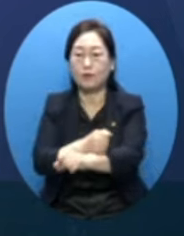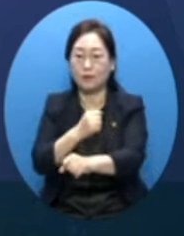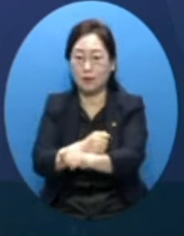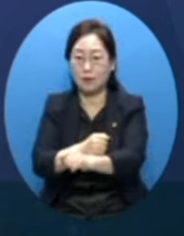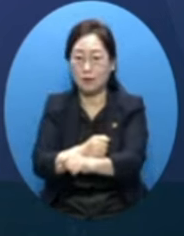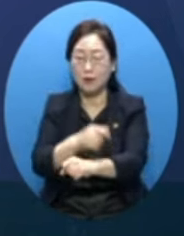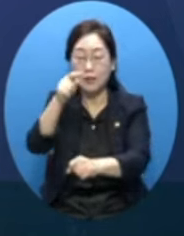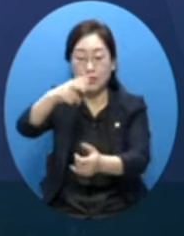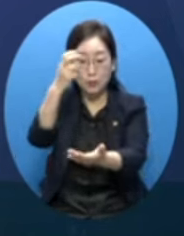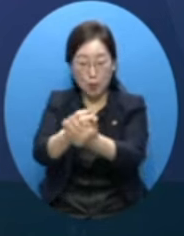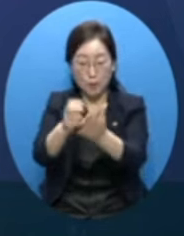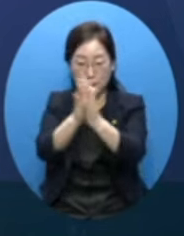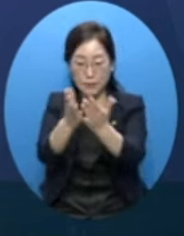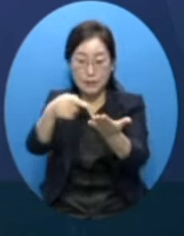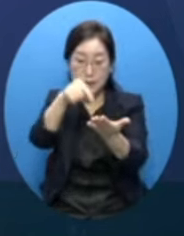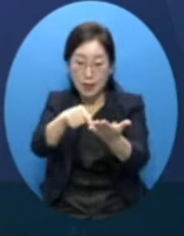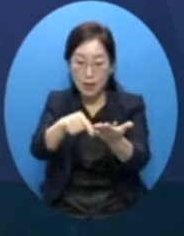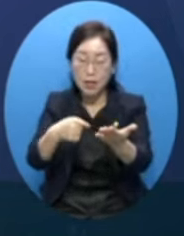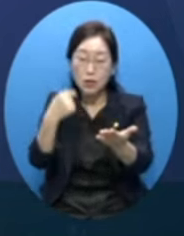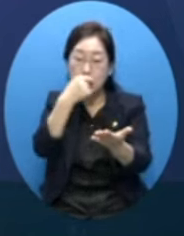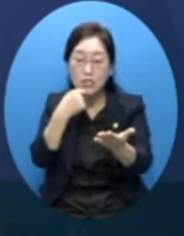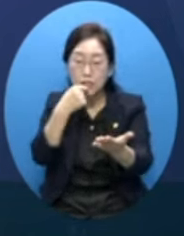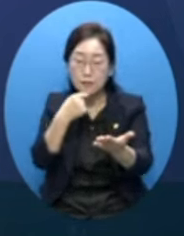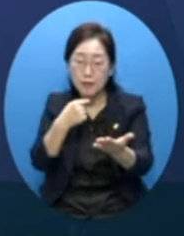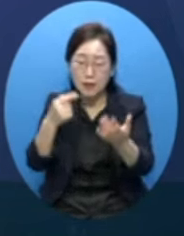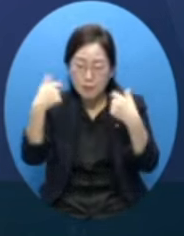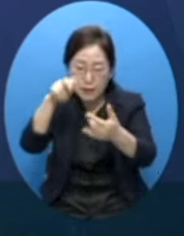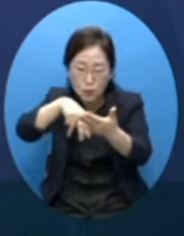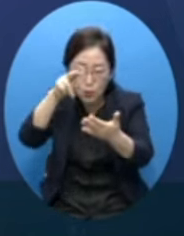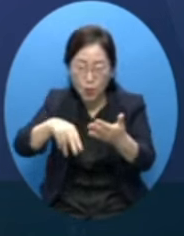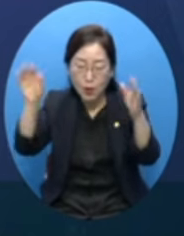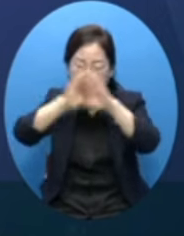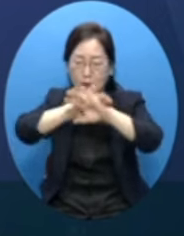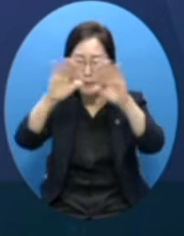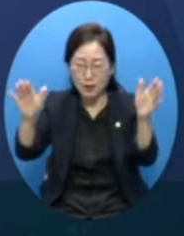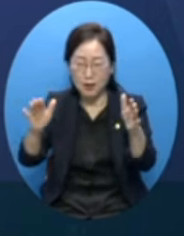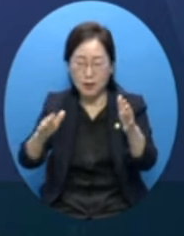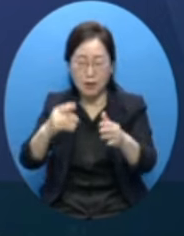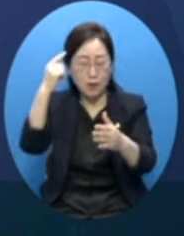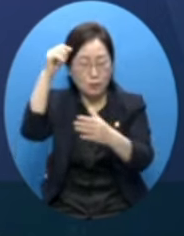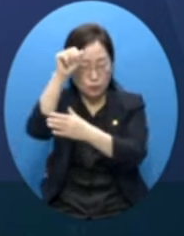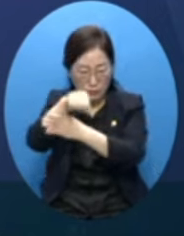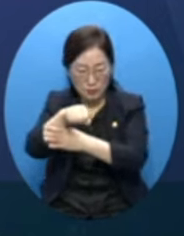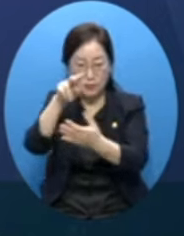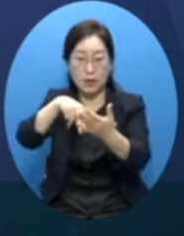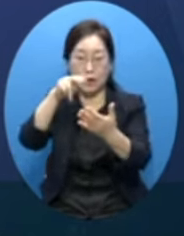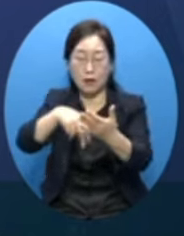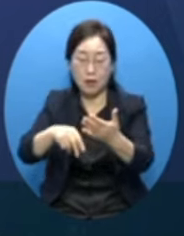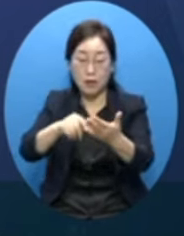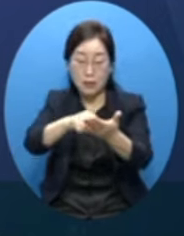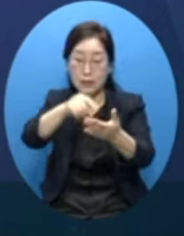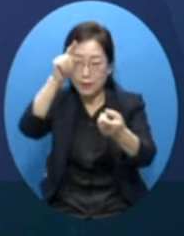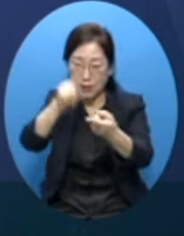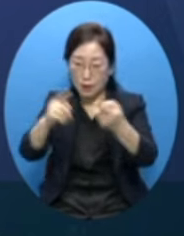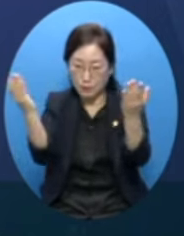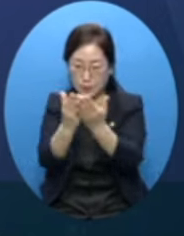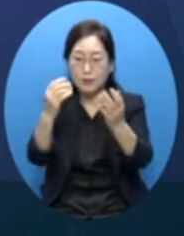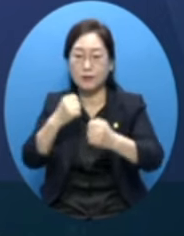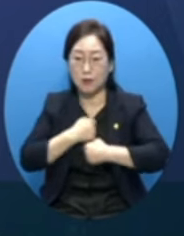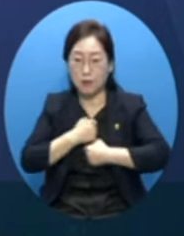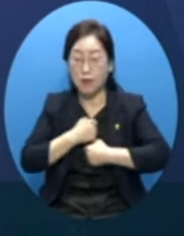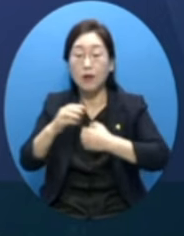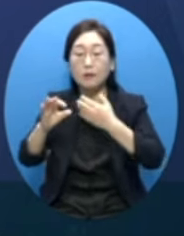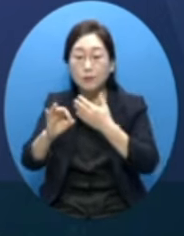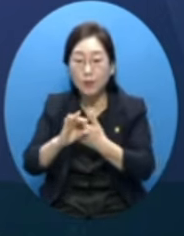이 율법책을 내 입에서 떠나지 말게 하며 주야로 그것을 묵상하여 그 안에 기록된 대로 다 지켜 행하라.